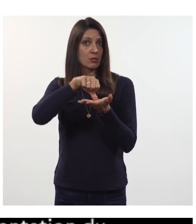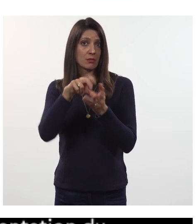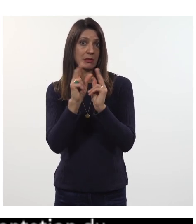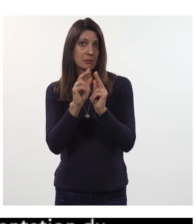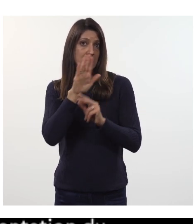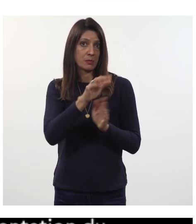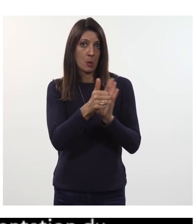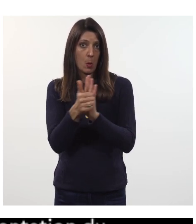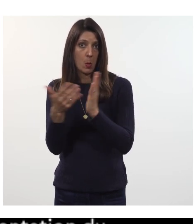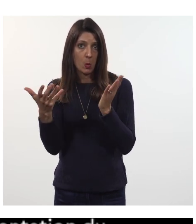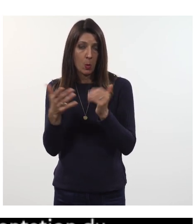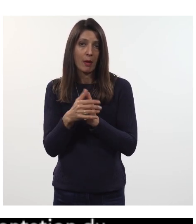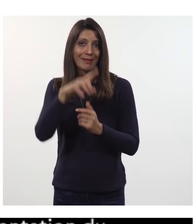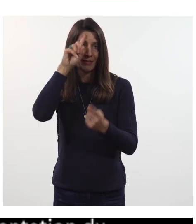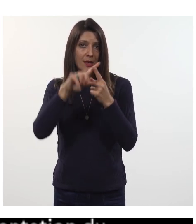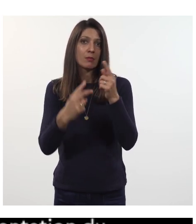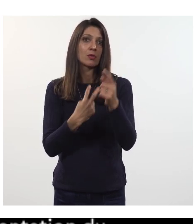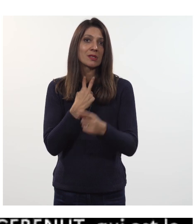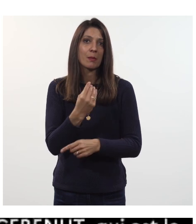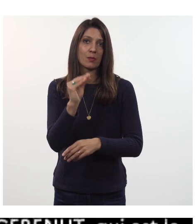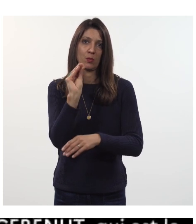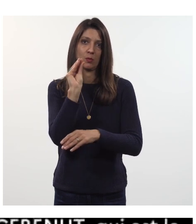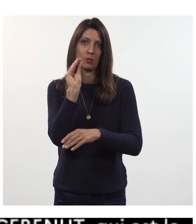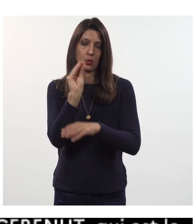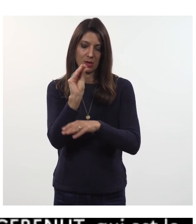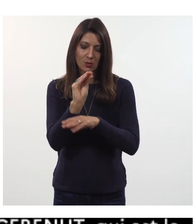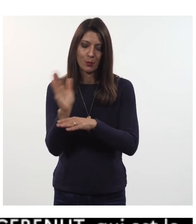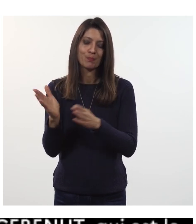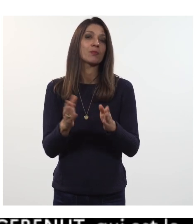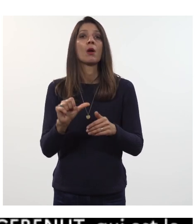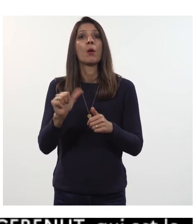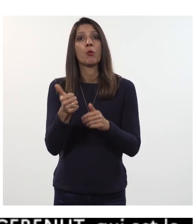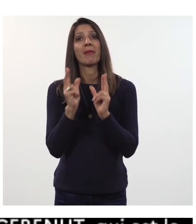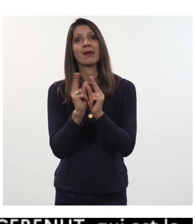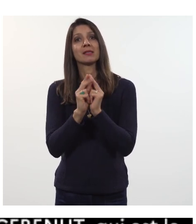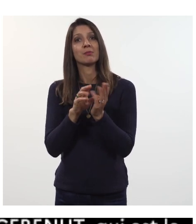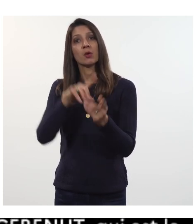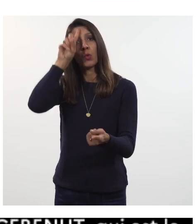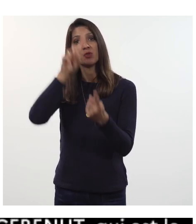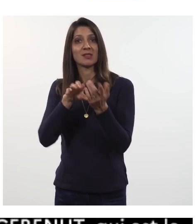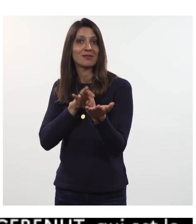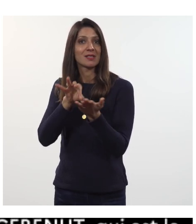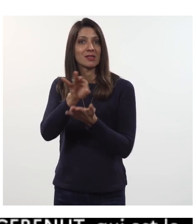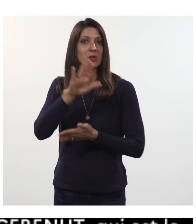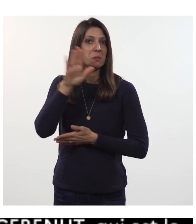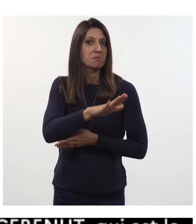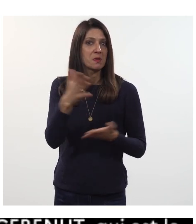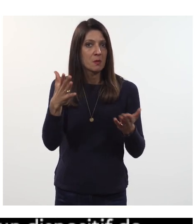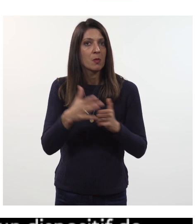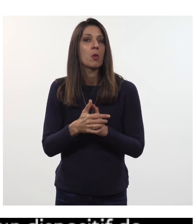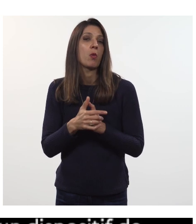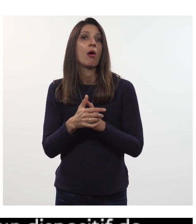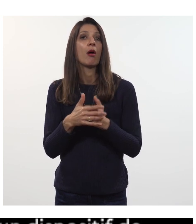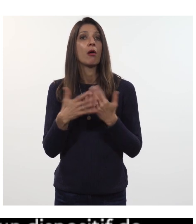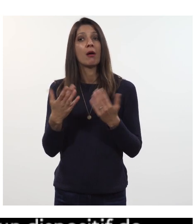handicap. Dans un premier temps, je vais vous évoquer les objectifs stratégiques de Sérénut qui ont été établis